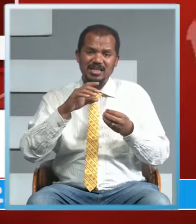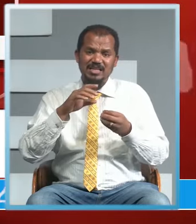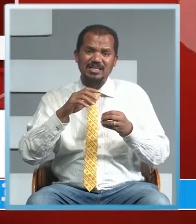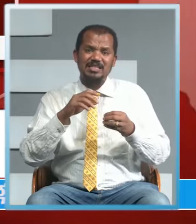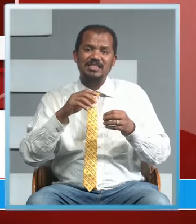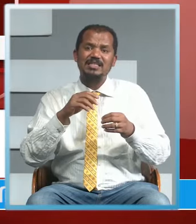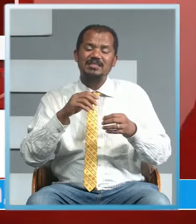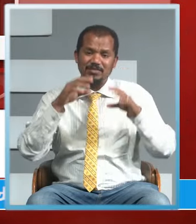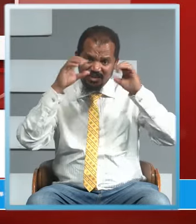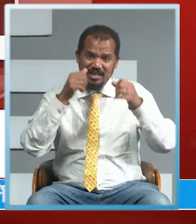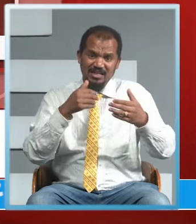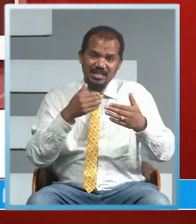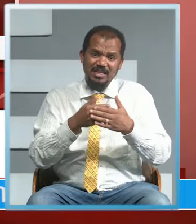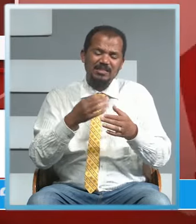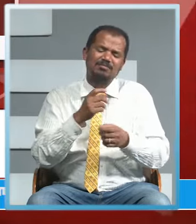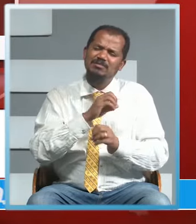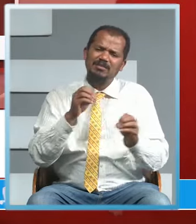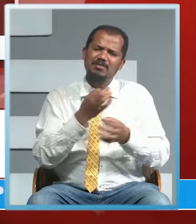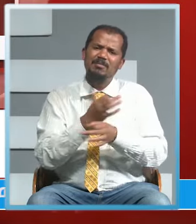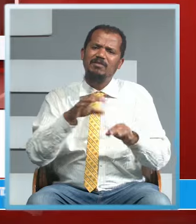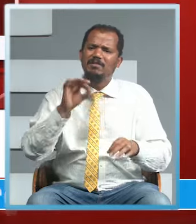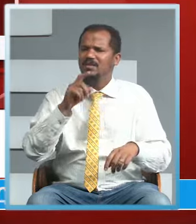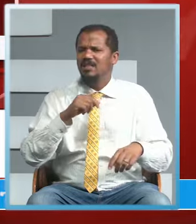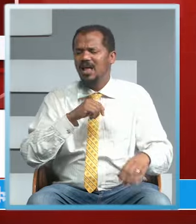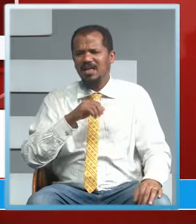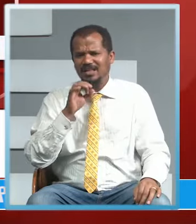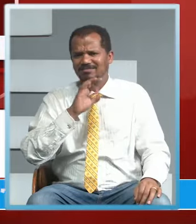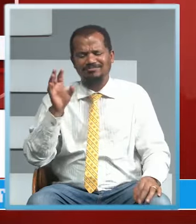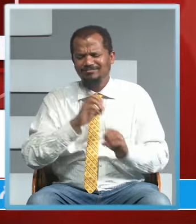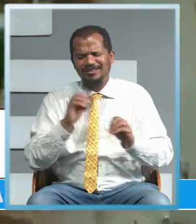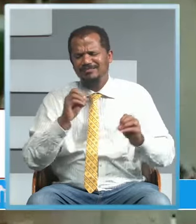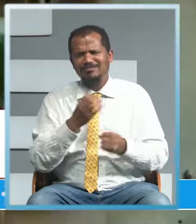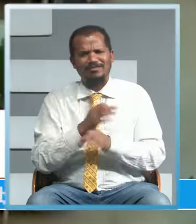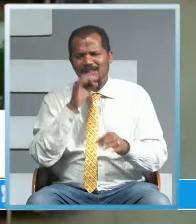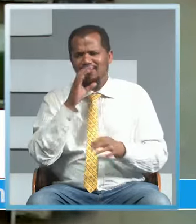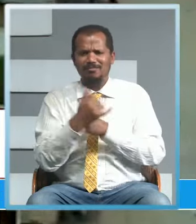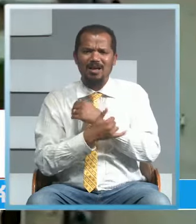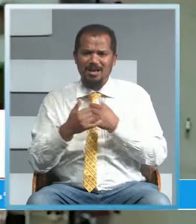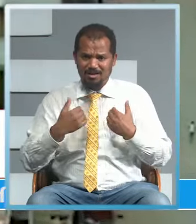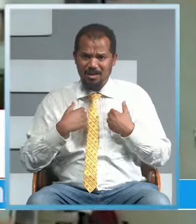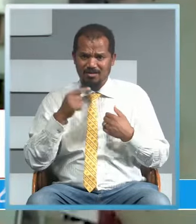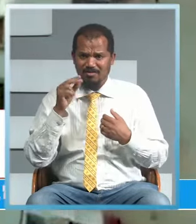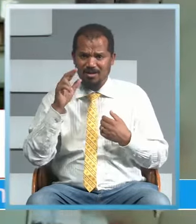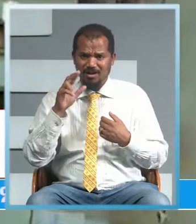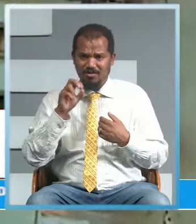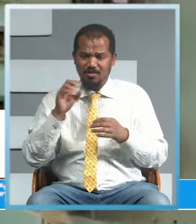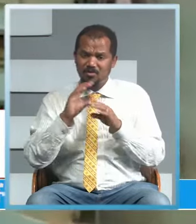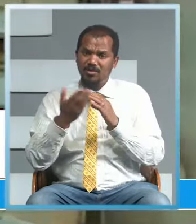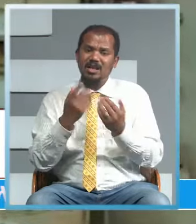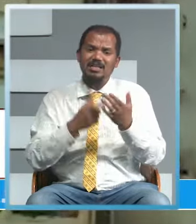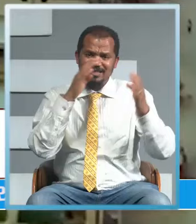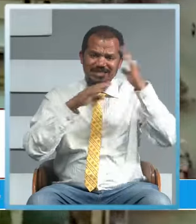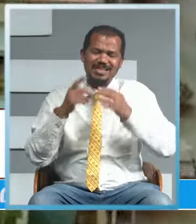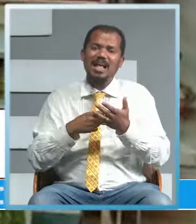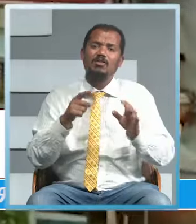ድረስ አደረስም ግን ምንም መፍትሄ ማገኘት አልቻልም። የለውም መፍትሄ በቃ ምንም አይነት። በሀገሪቱ ያለው ነባራዊ ሁኔታ ለዚህ